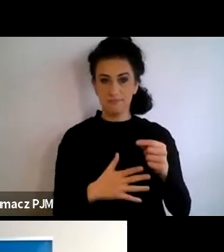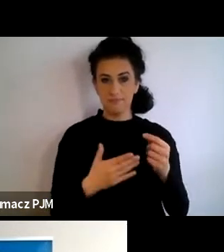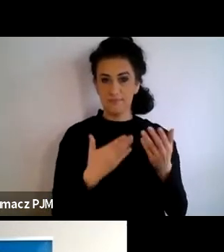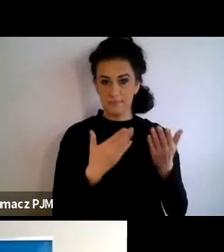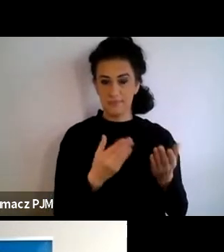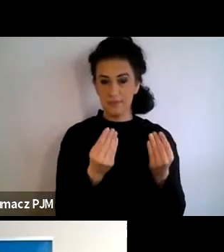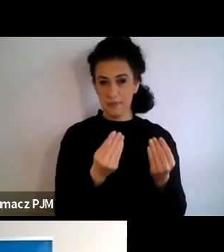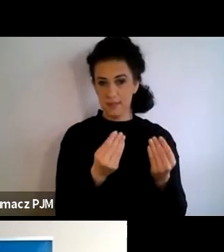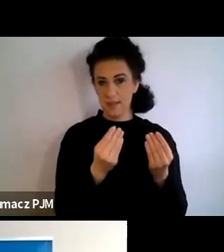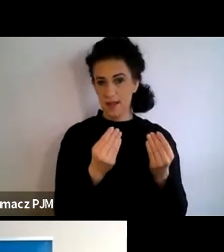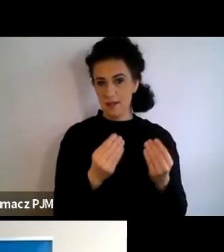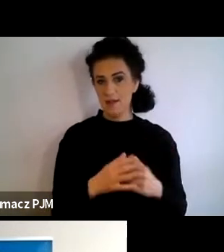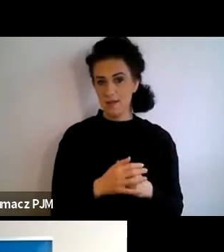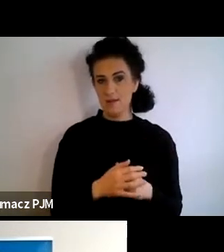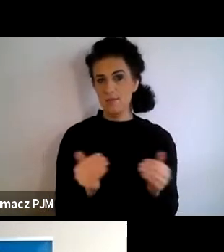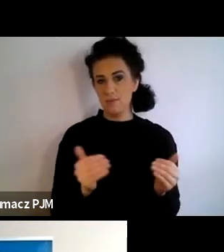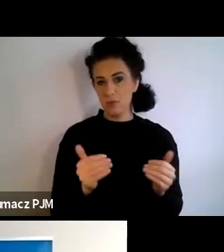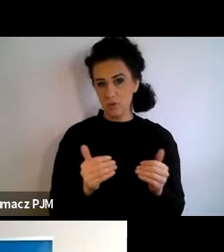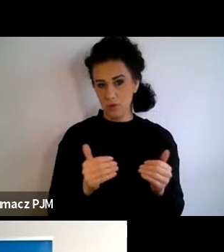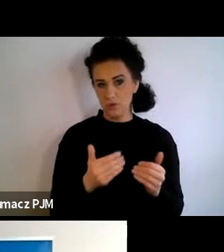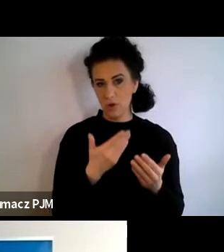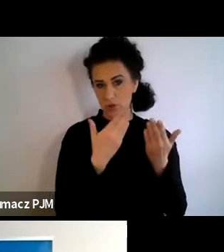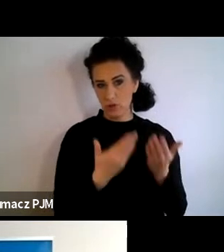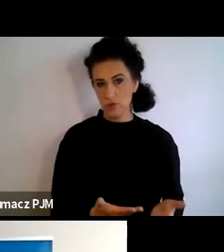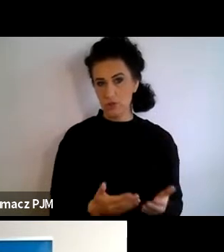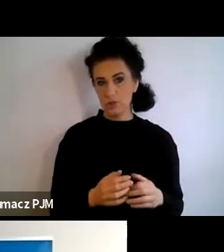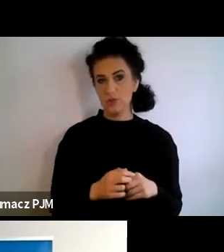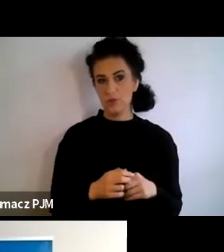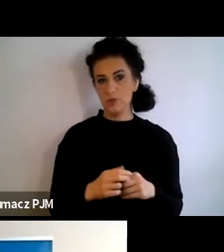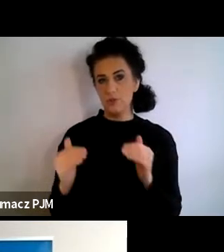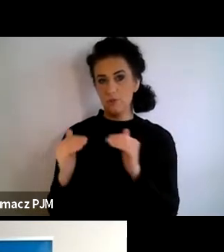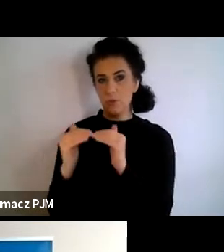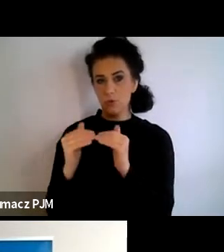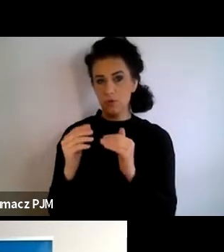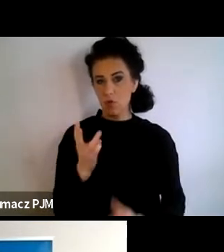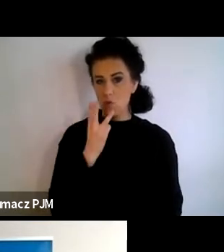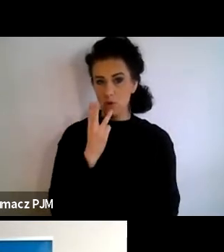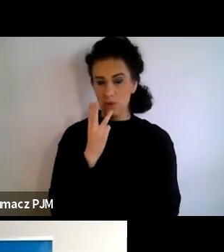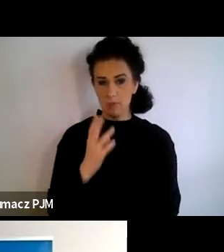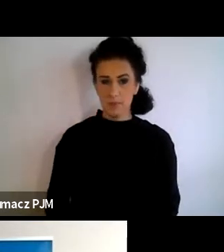lotniskowiec, jeśli chodzi o możliwości w porównaniu z takim WhatsAppem, tak?